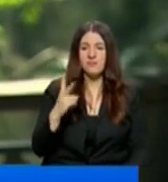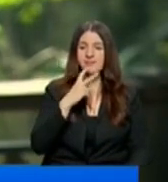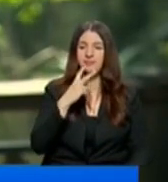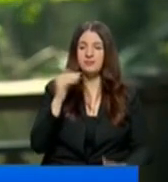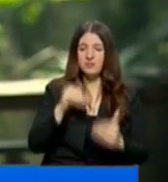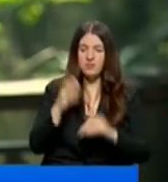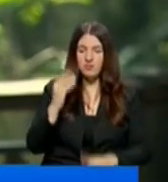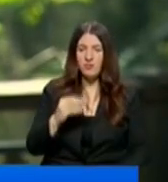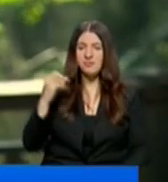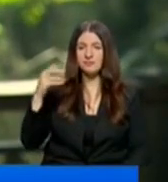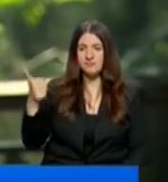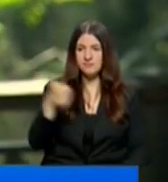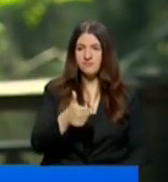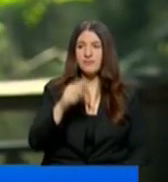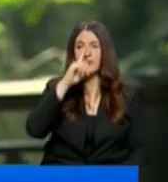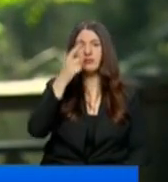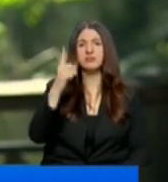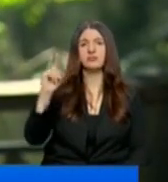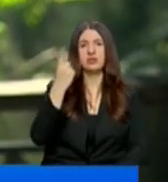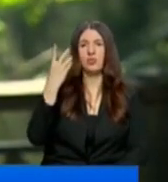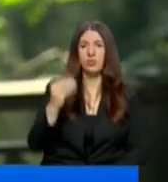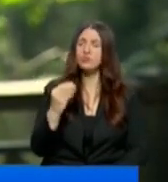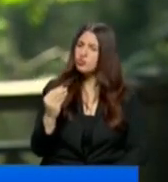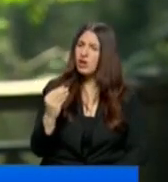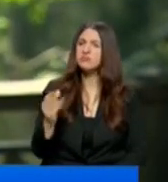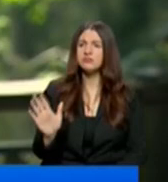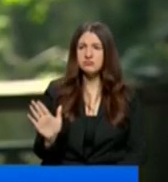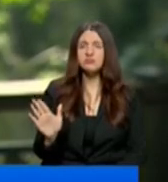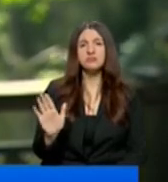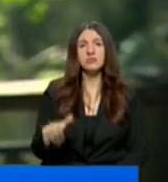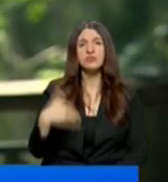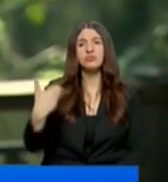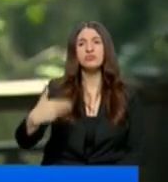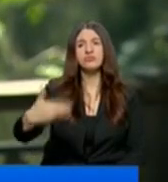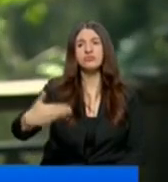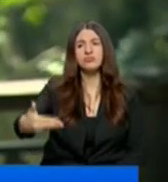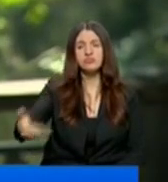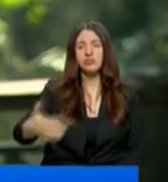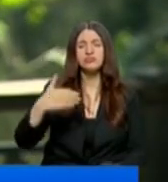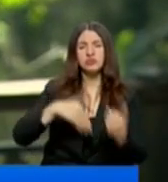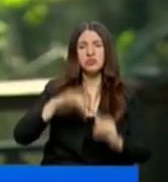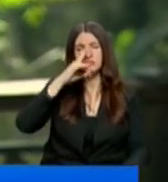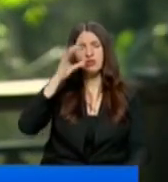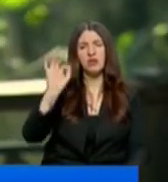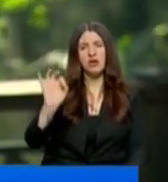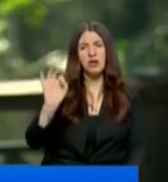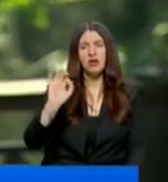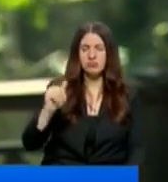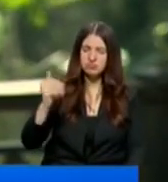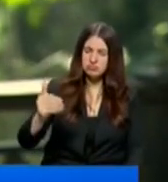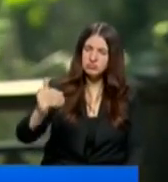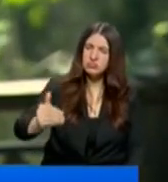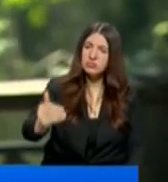seçim oldu. AK Parti geldi, tek başına iktidar evet. oldu. Güzel. Daha sonraki seçimlerde de yine tek başına iktidar olmayı